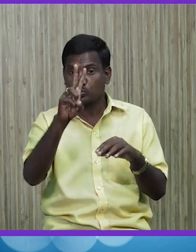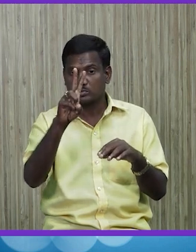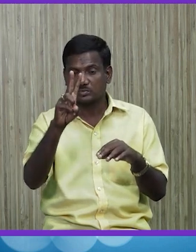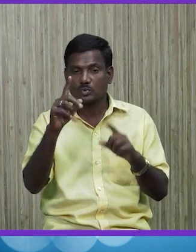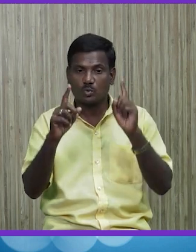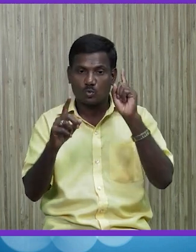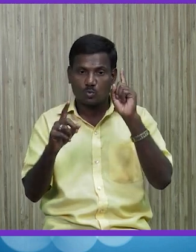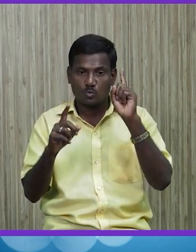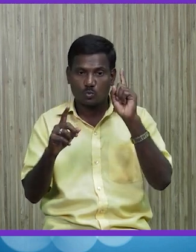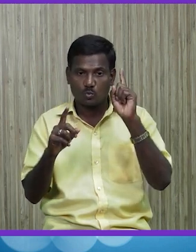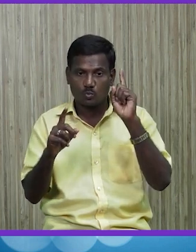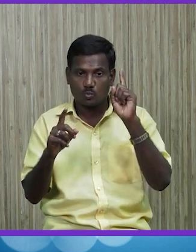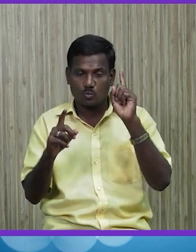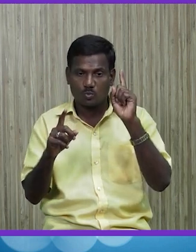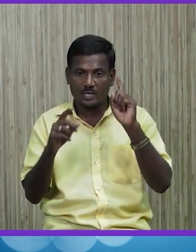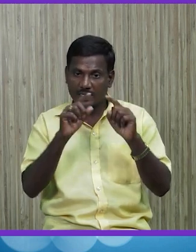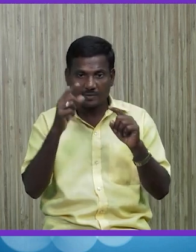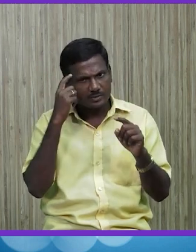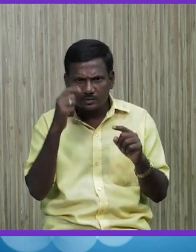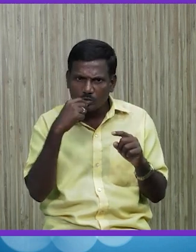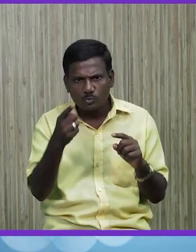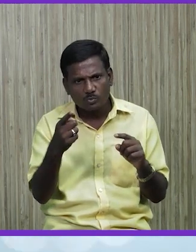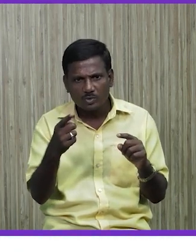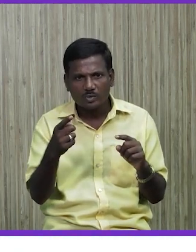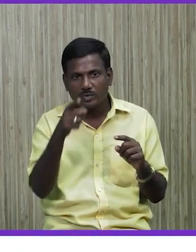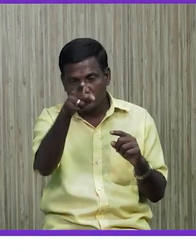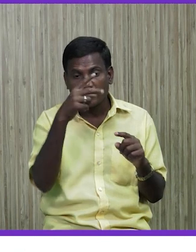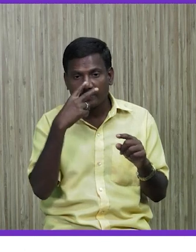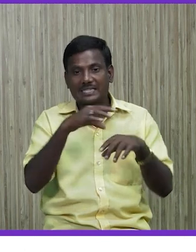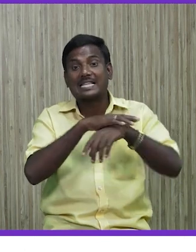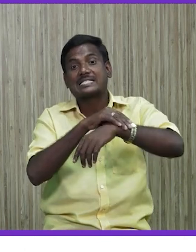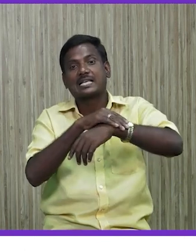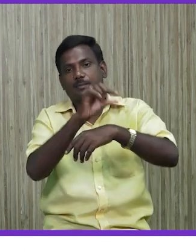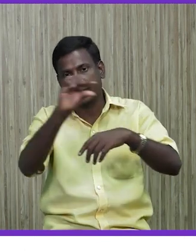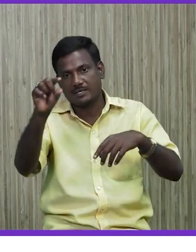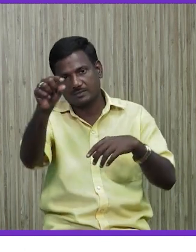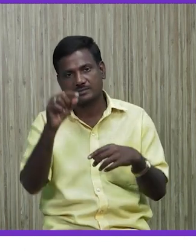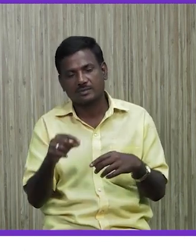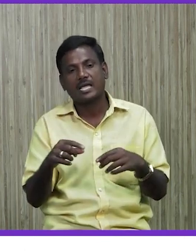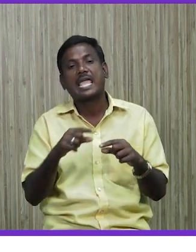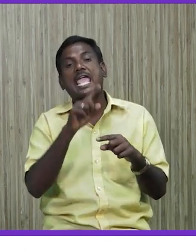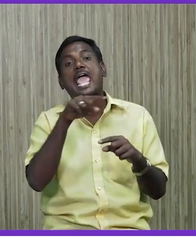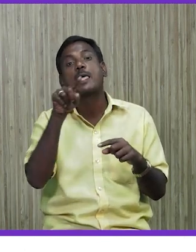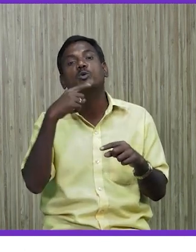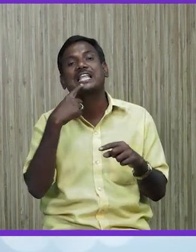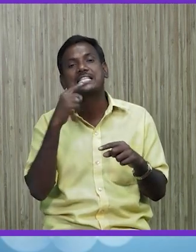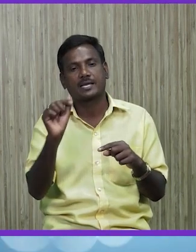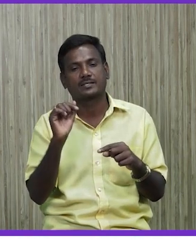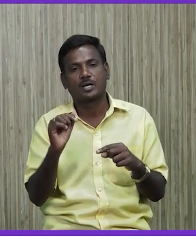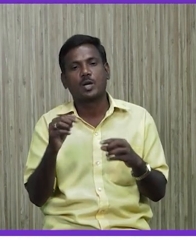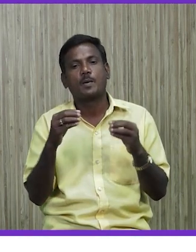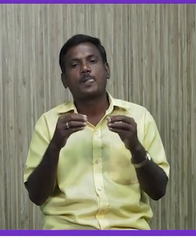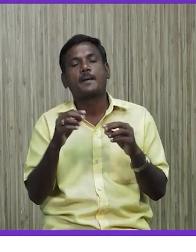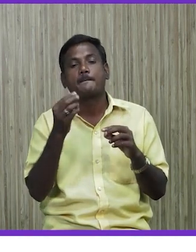அவை எவை எண்டு உங்களிடம் கூறுகின்றேன் எல்லும்பு தசைகள்